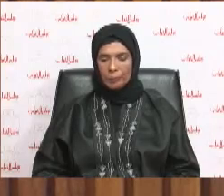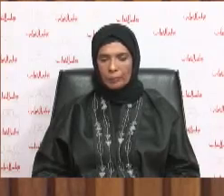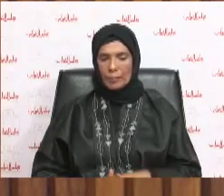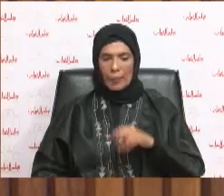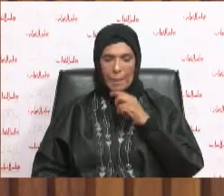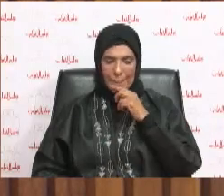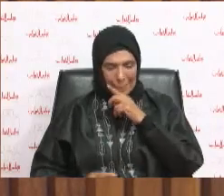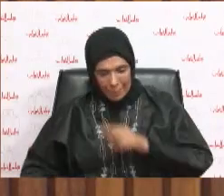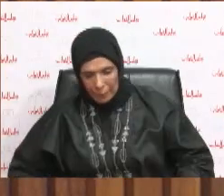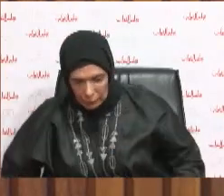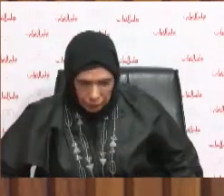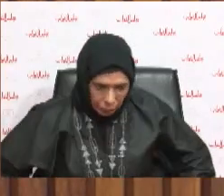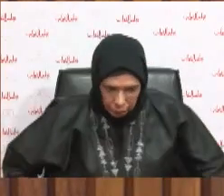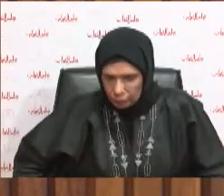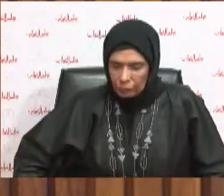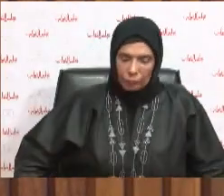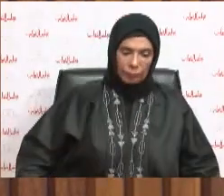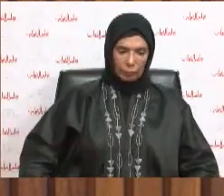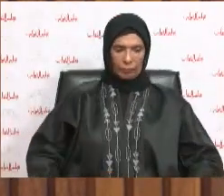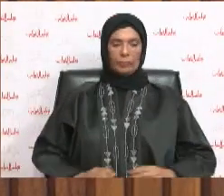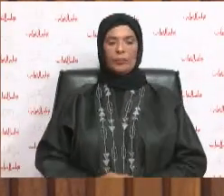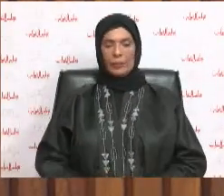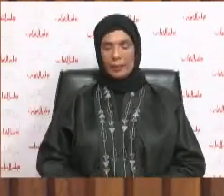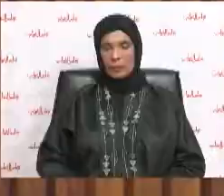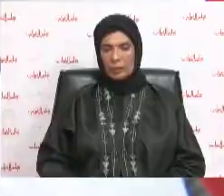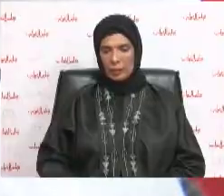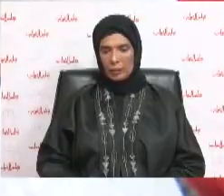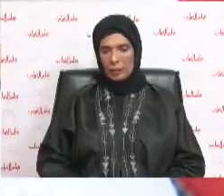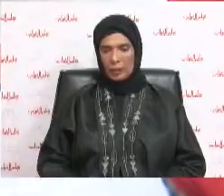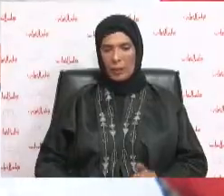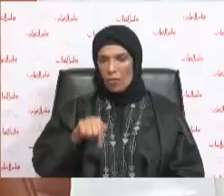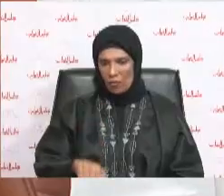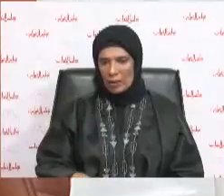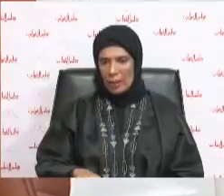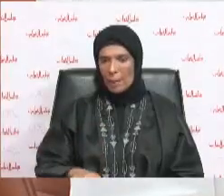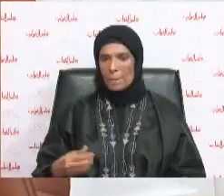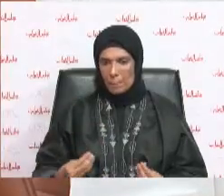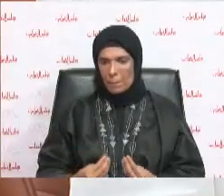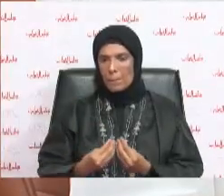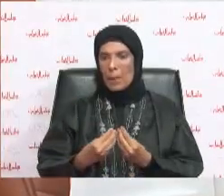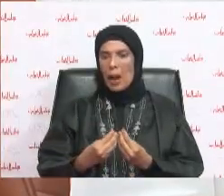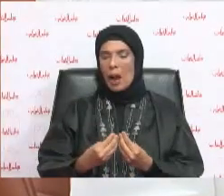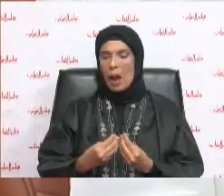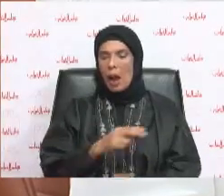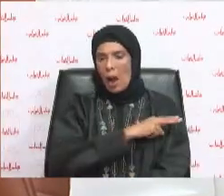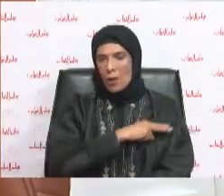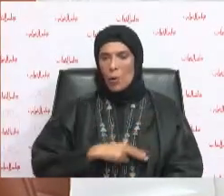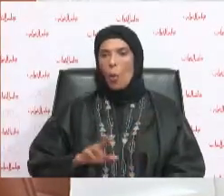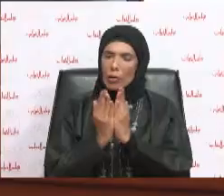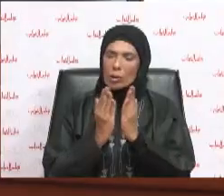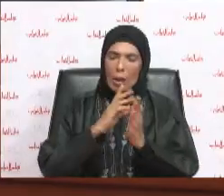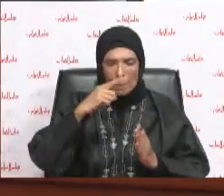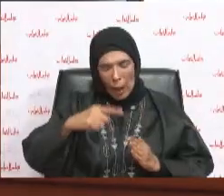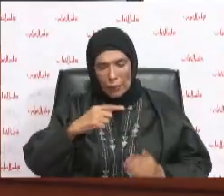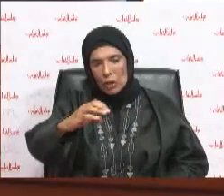شكرا معالي الرئيس. يعني أنا أشوف مضمون القانون هذه إلقاء